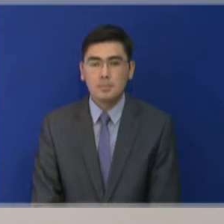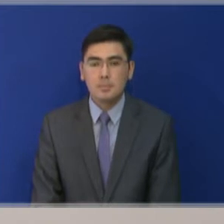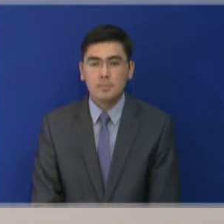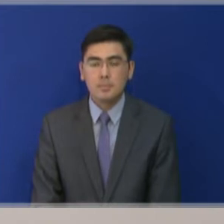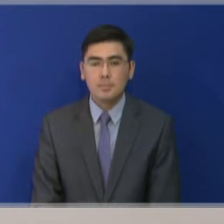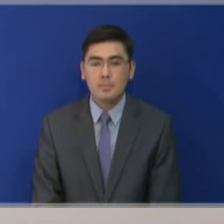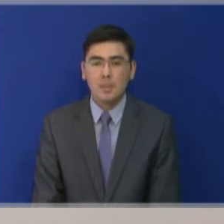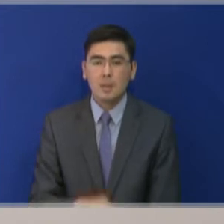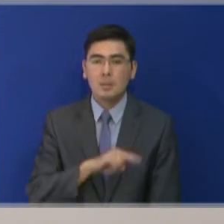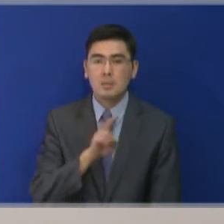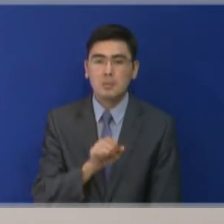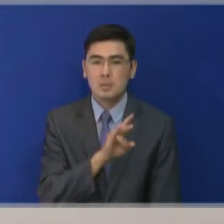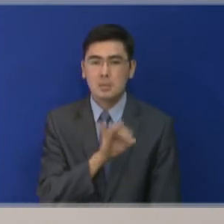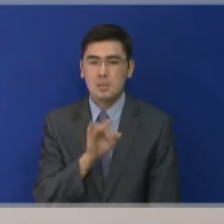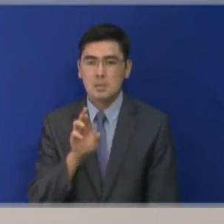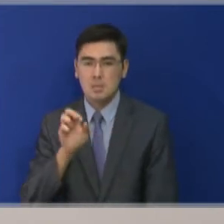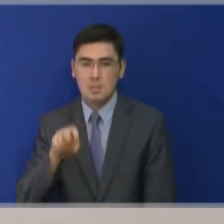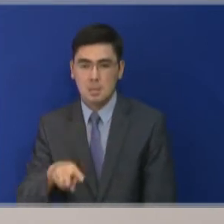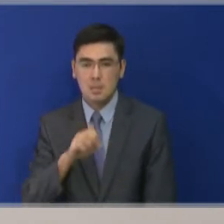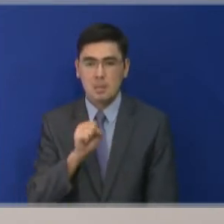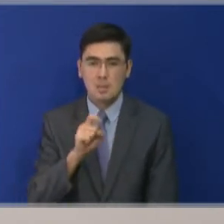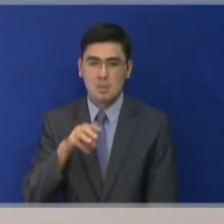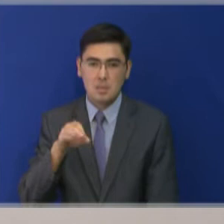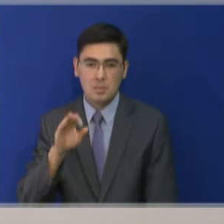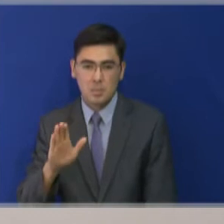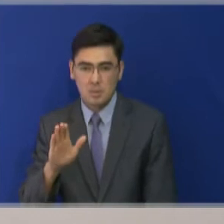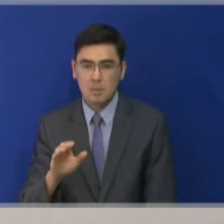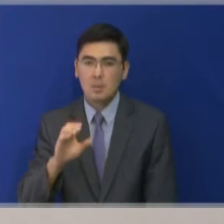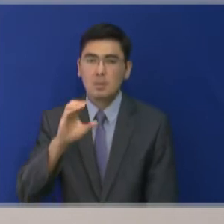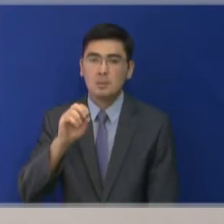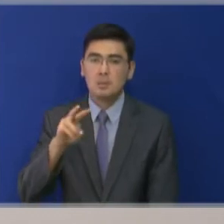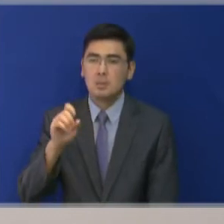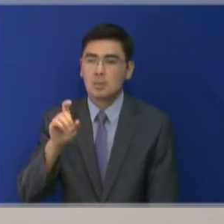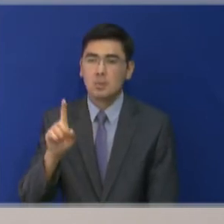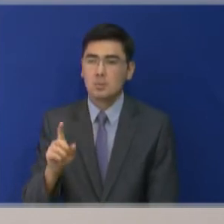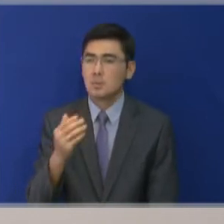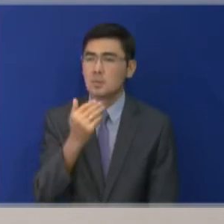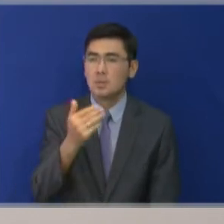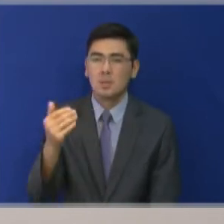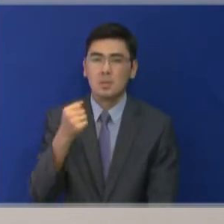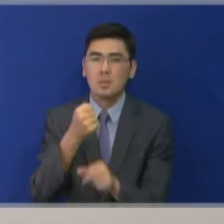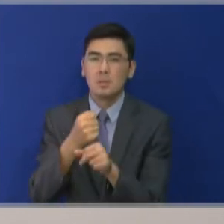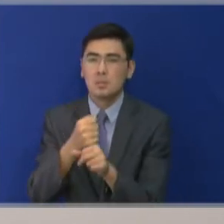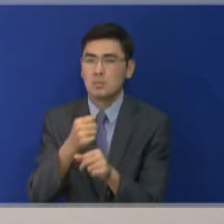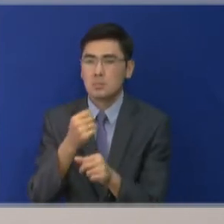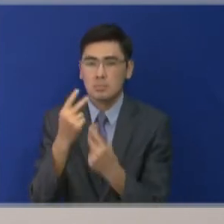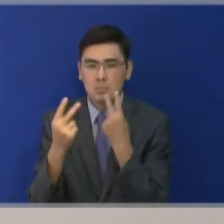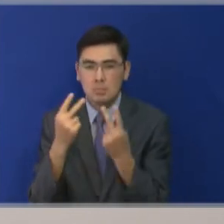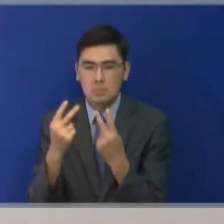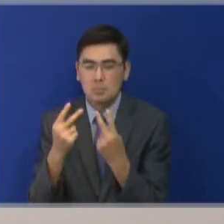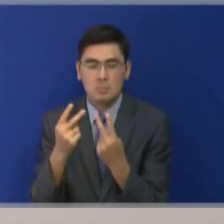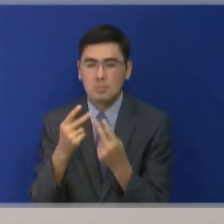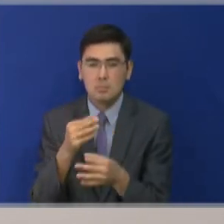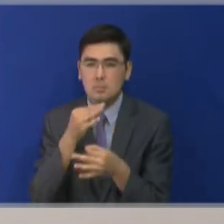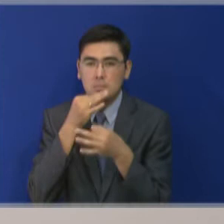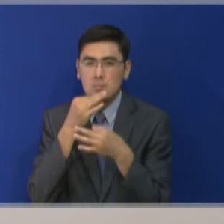Аймақ басшысы Даниал Ахметовтің ауыл шаруашылығы басқармасының жұмыс нәтижелеріне көңілі толмады. Бұл қажетті ақпараттың ұсынудың ресми